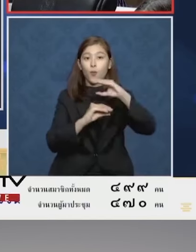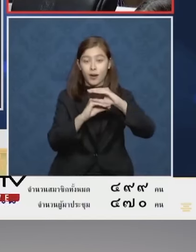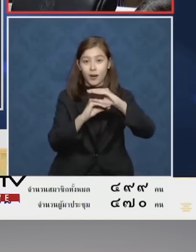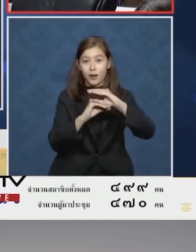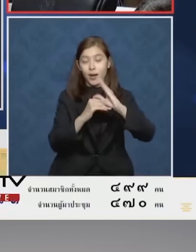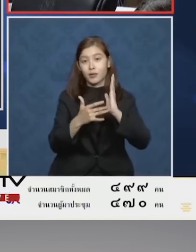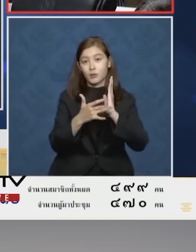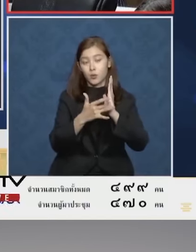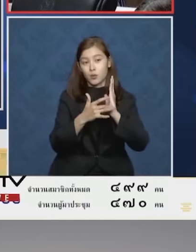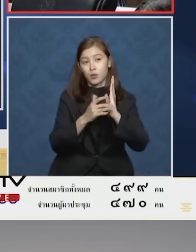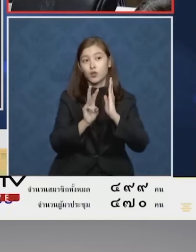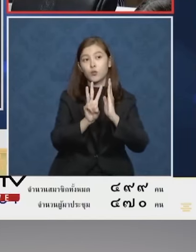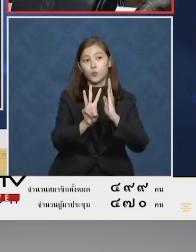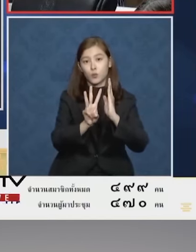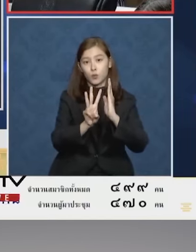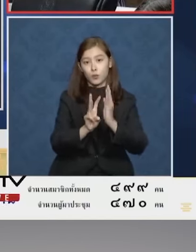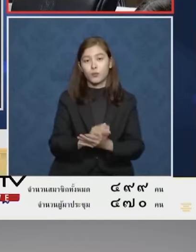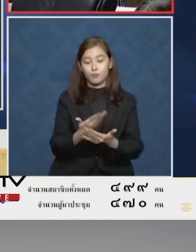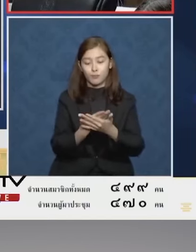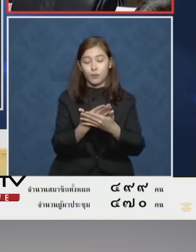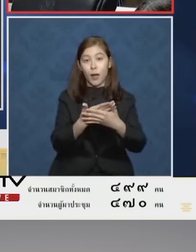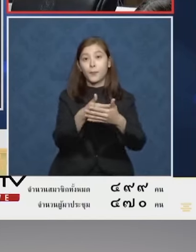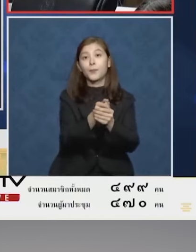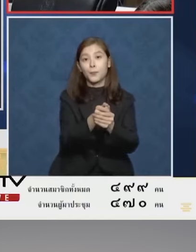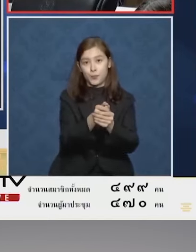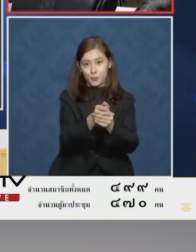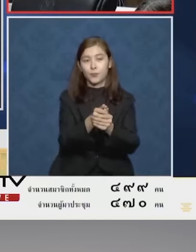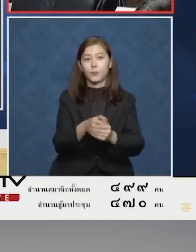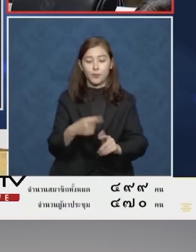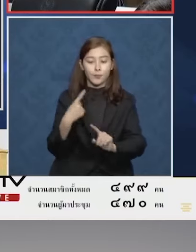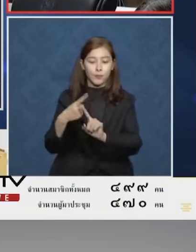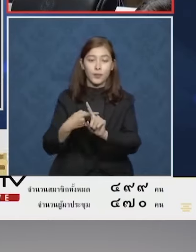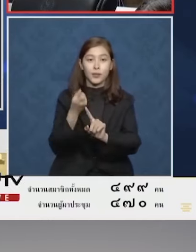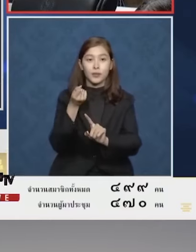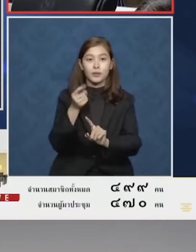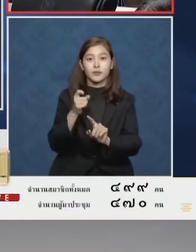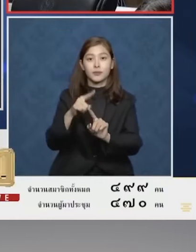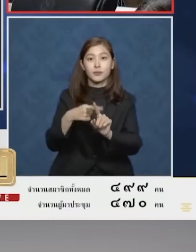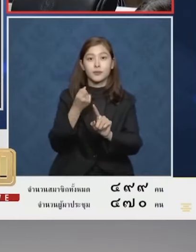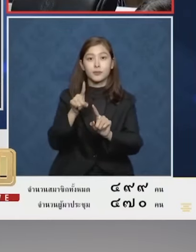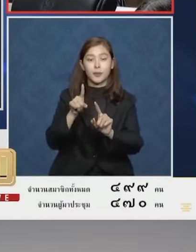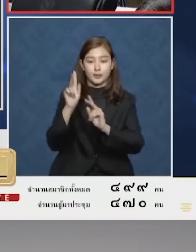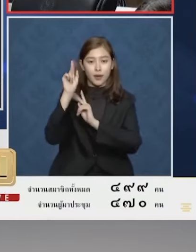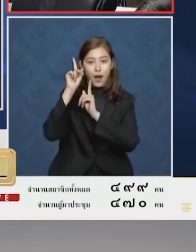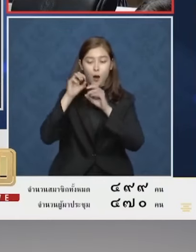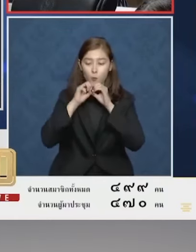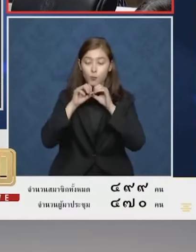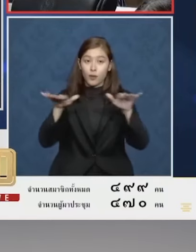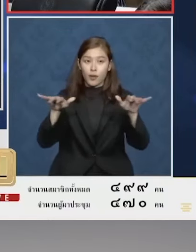งของรัฐบาลอย่างดิจิทัลวอลเล็ตนะคะทั้งที่เพิ่งประกาศไปเมื่อเดือนพฤศจิกายนที่ผ่านมาเองนะคะว่ามีแพ็กเกจ